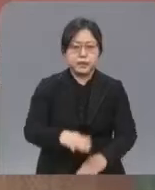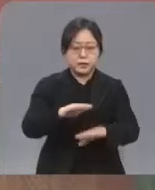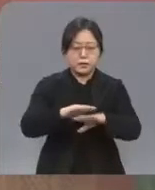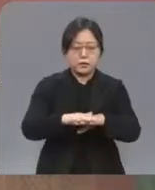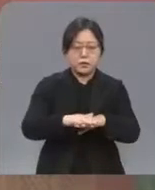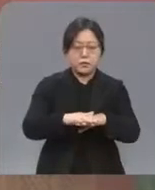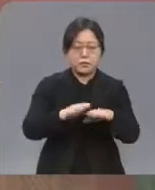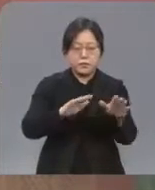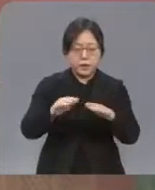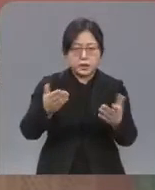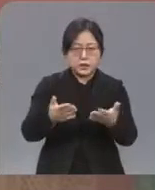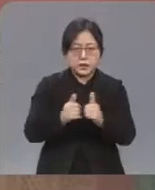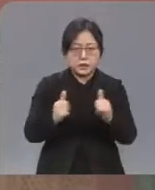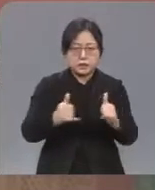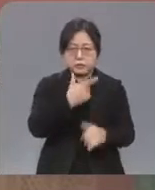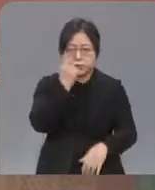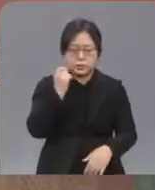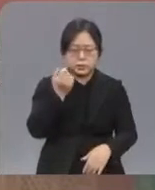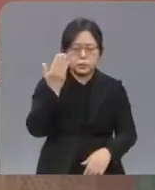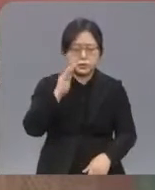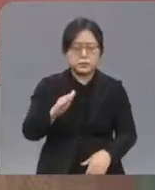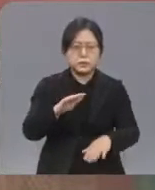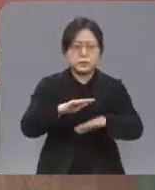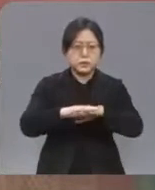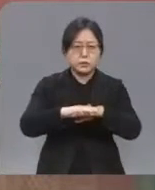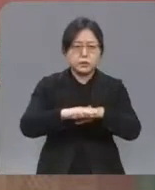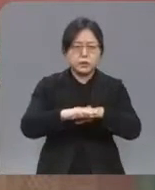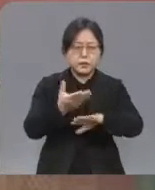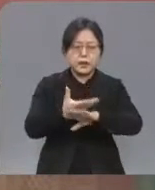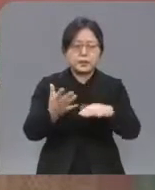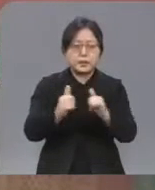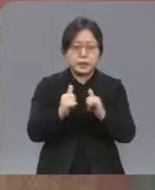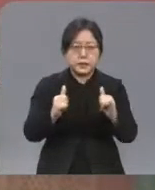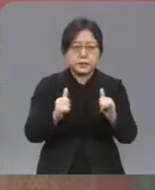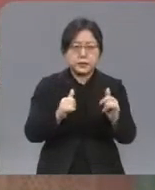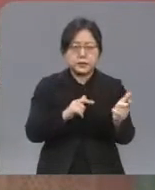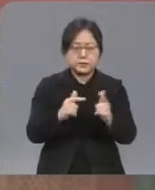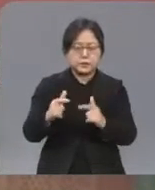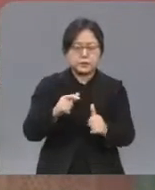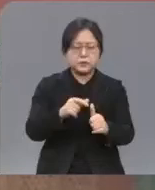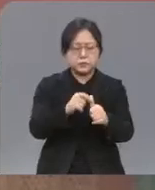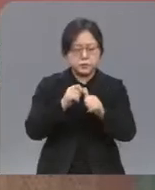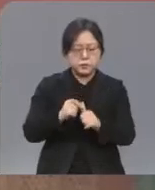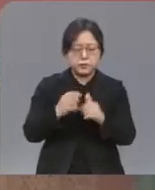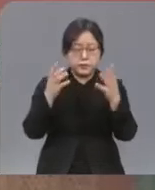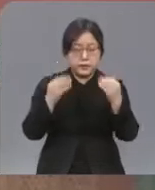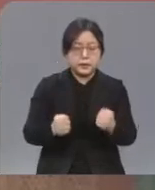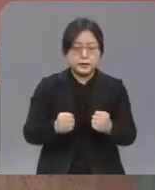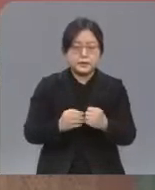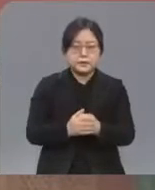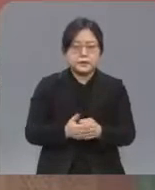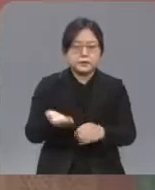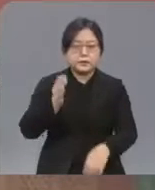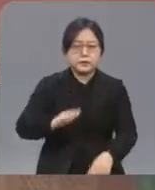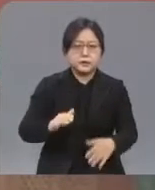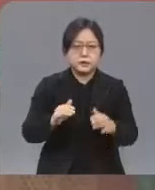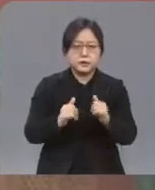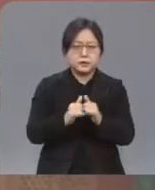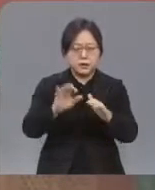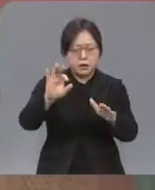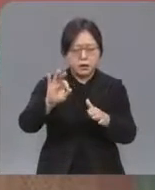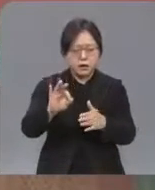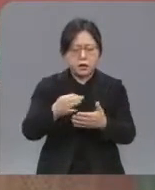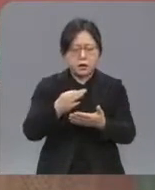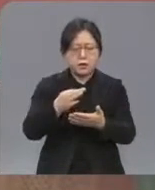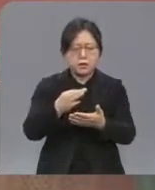농어촌의 일손 부족을 해결하기 위해 요즘 용선에서는 외국인 근로자에 많이 의존하게 됩니다. 그런데 이들의 인건비가